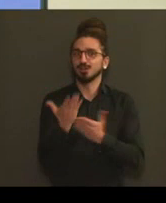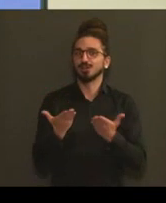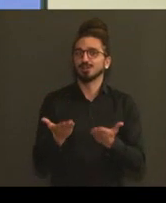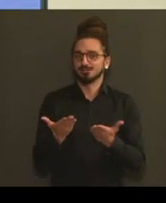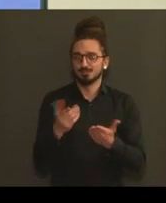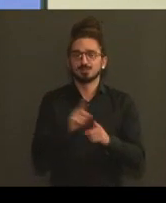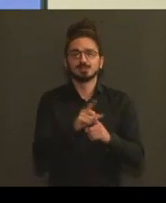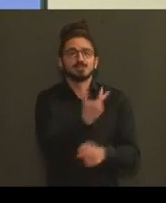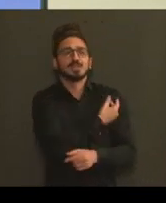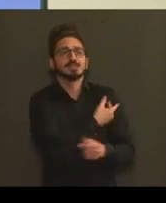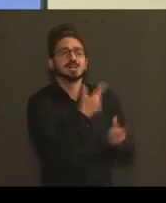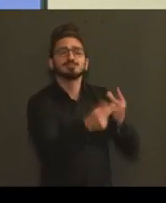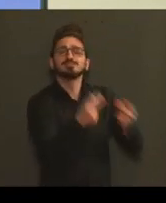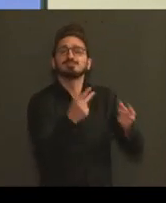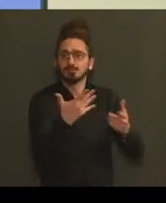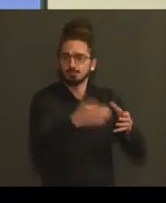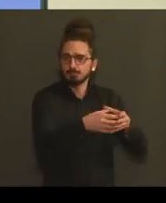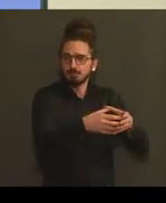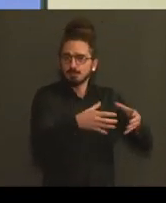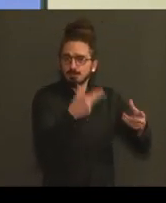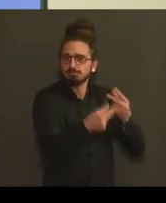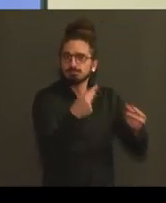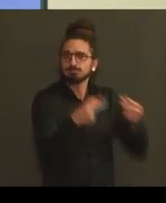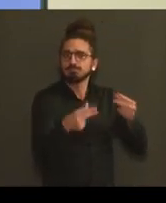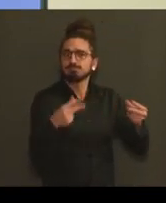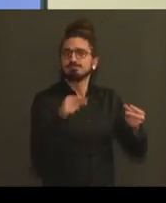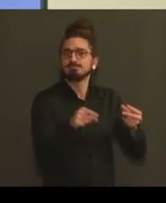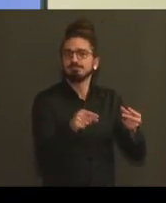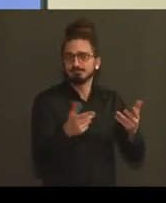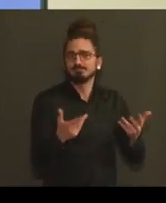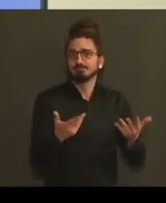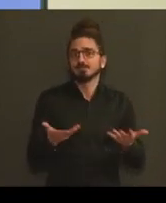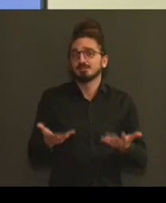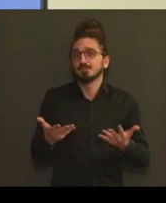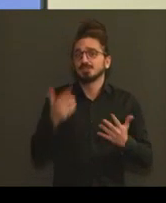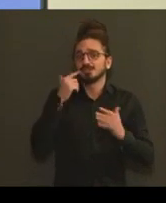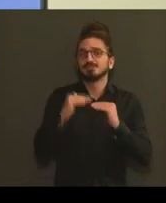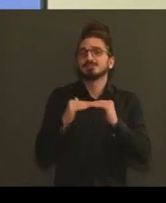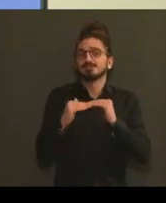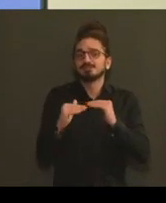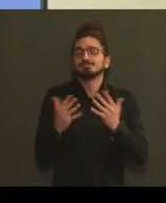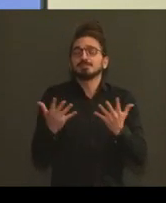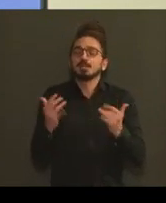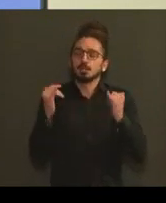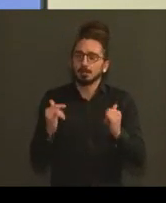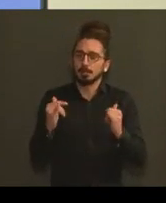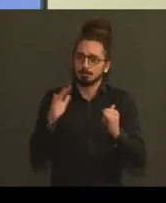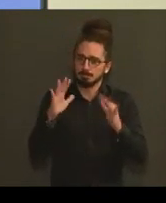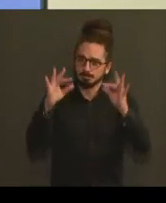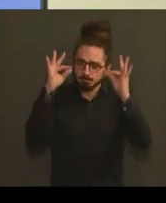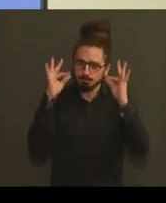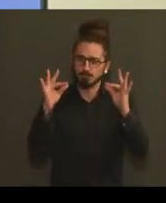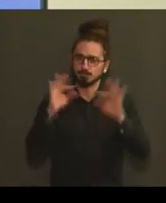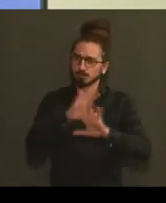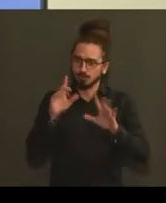Mais actuellement, dans ce contexte de plateau, une persévérance dans les précautions que nous prenons, une patience supplémentaire, et je